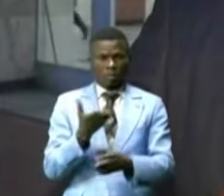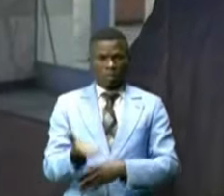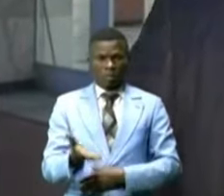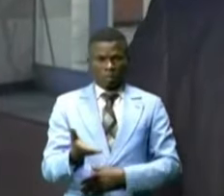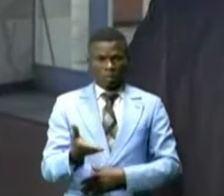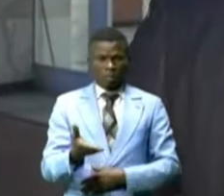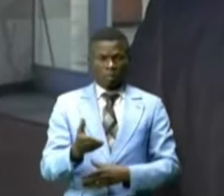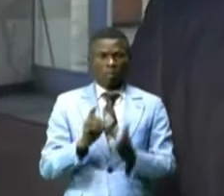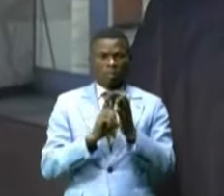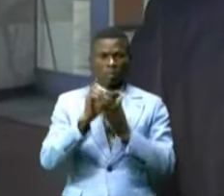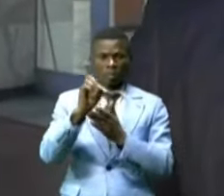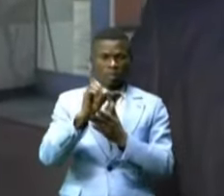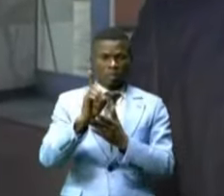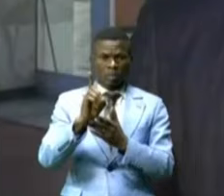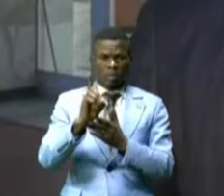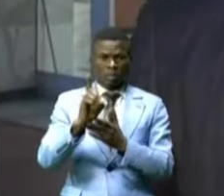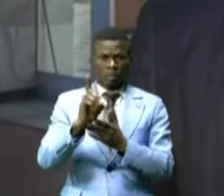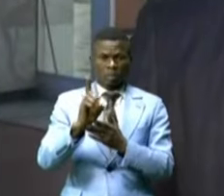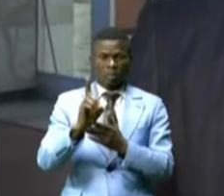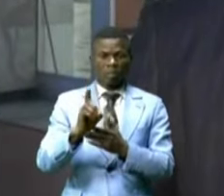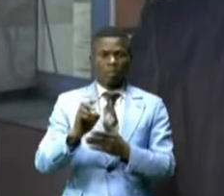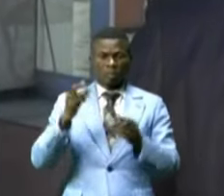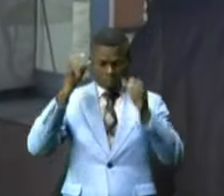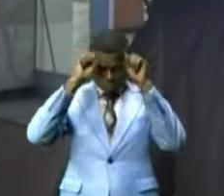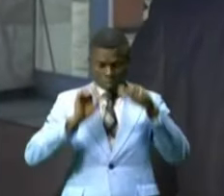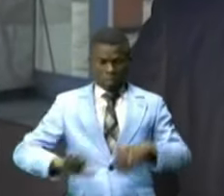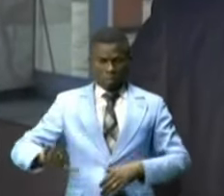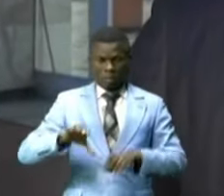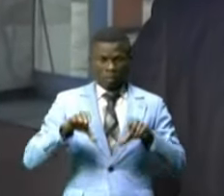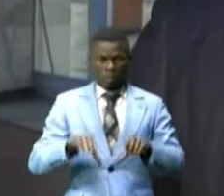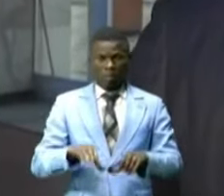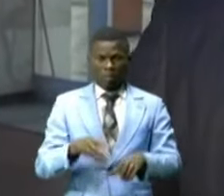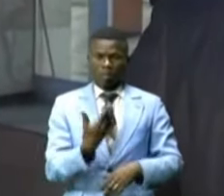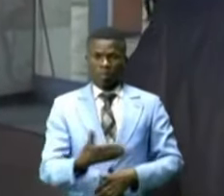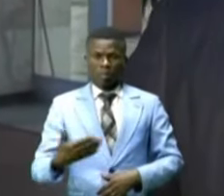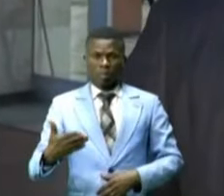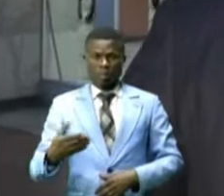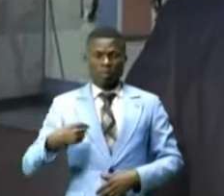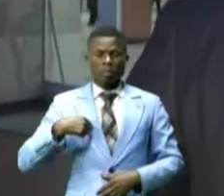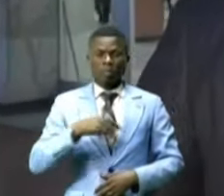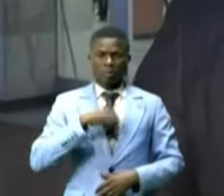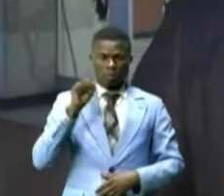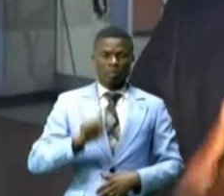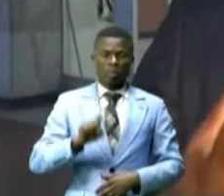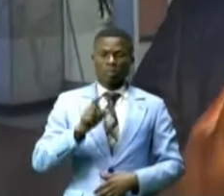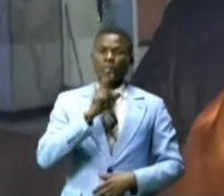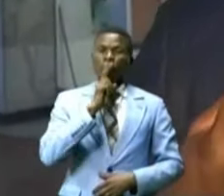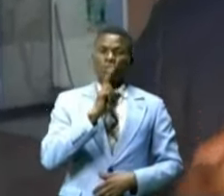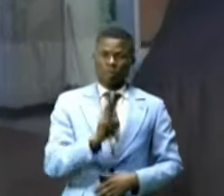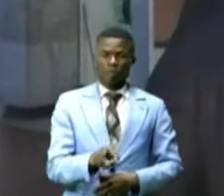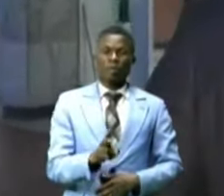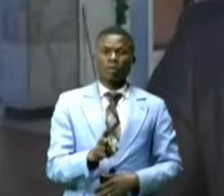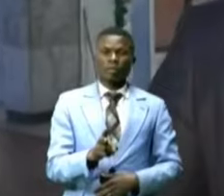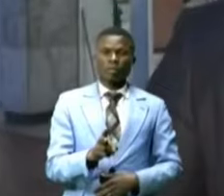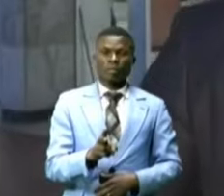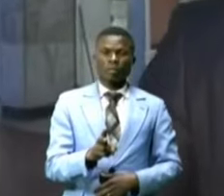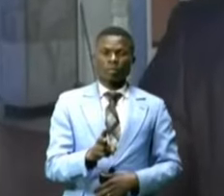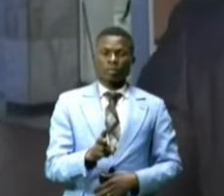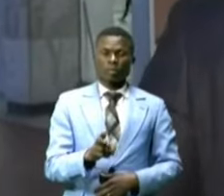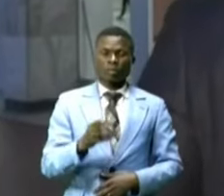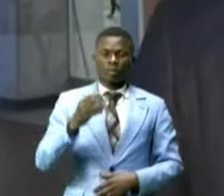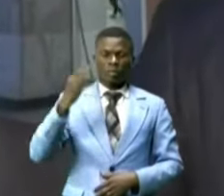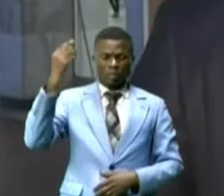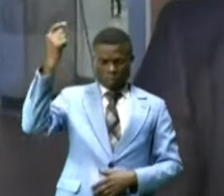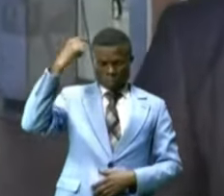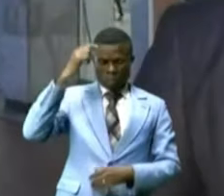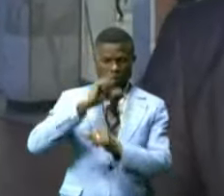parlé du développement de tous les 145 territoires de la République démocratique du Congo. C'est quelque chose que nous devons vraiment nous mettre en tête, que nous devons lui